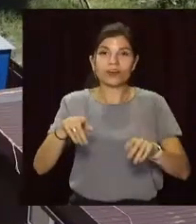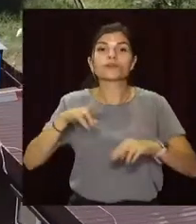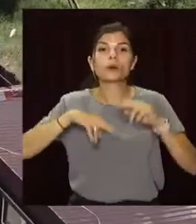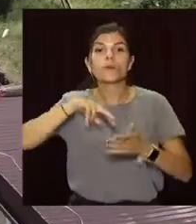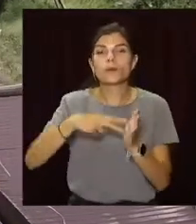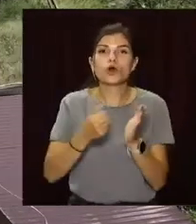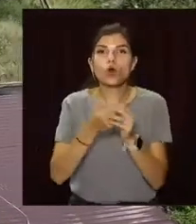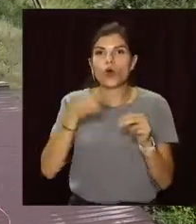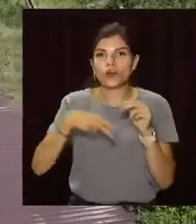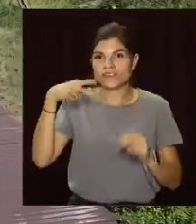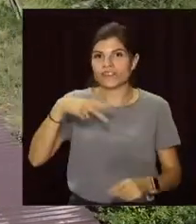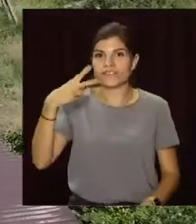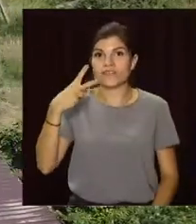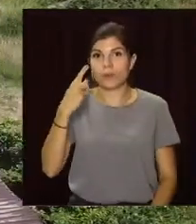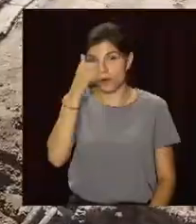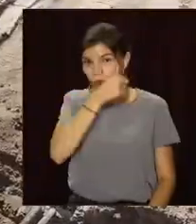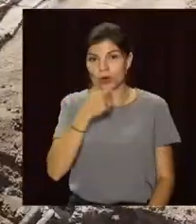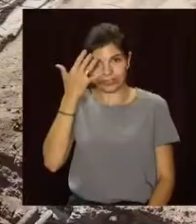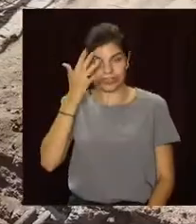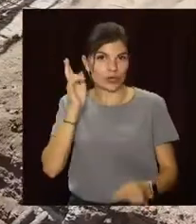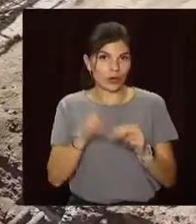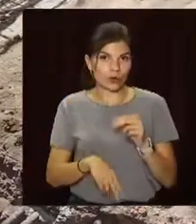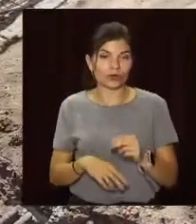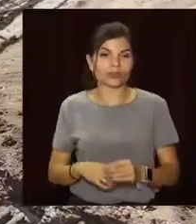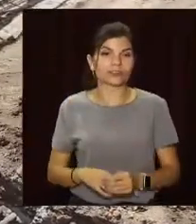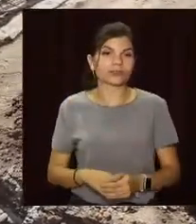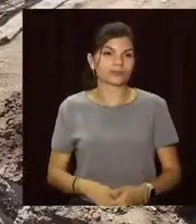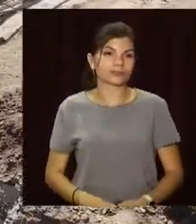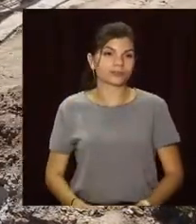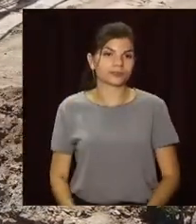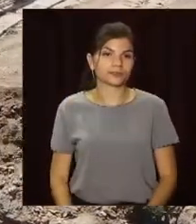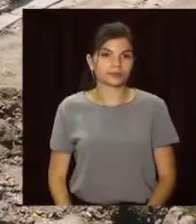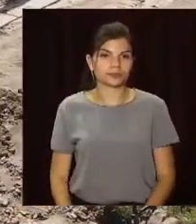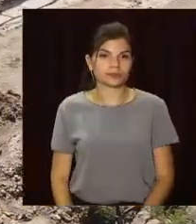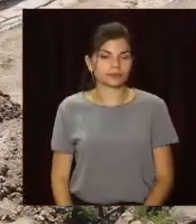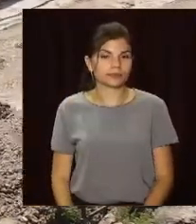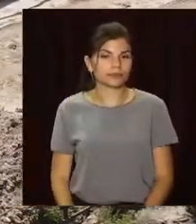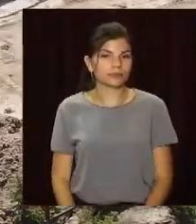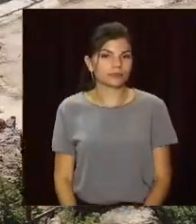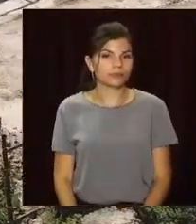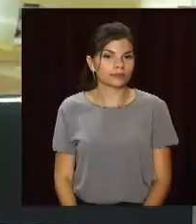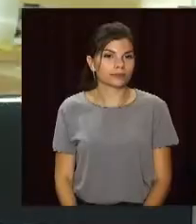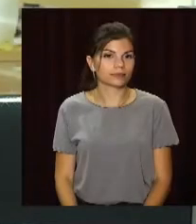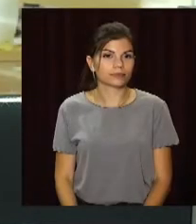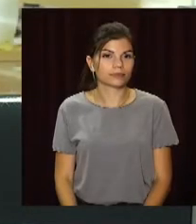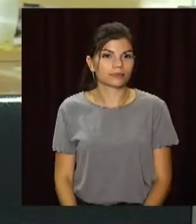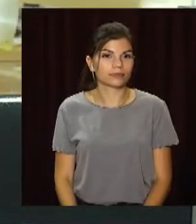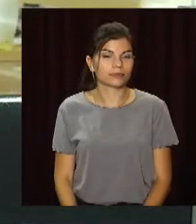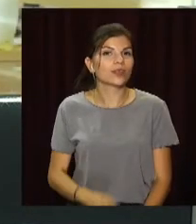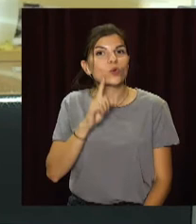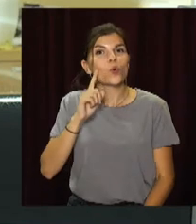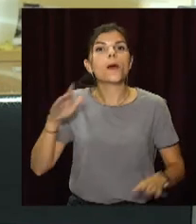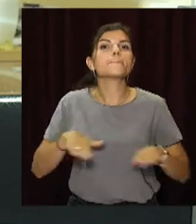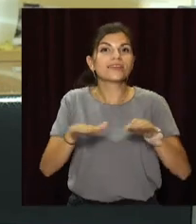планують до кінця 2021 року. Галина Ізмайлова, Василь Самовар, Open News, телеканал «Відкритий». Юні